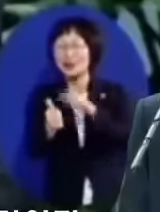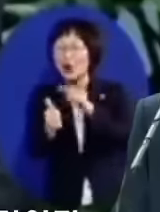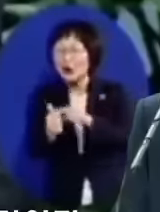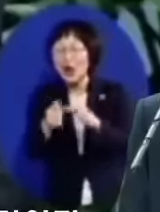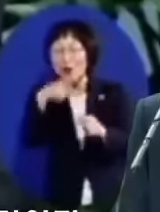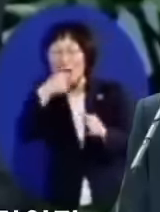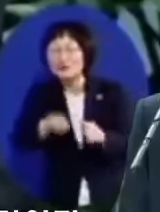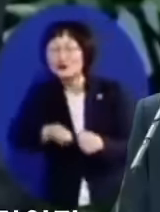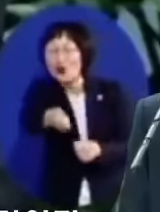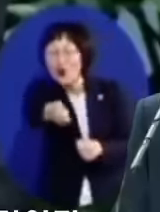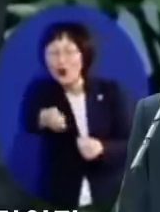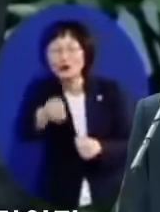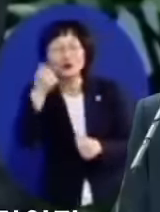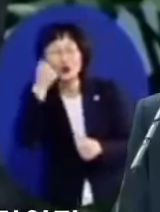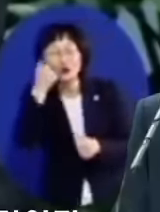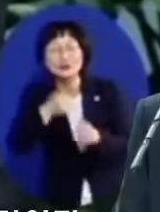이기지.